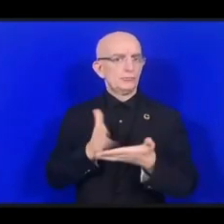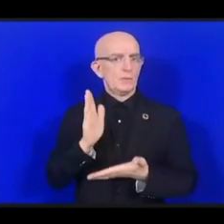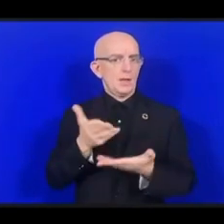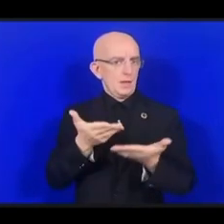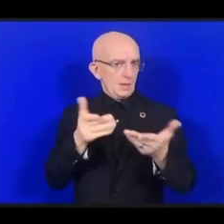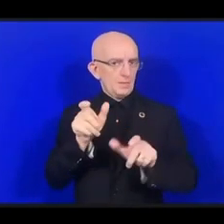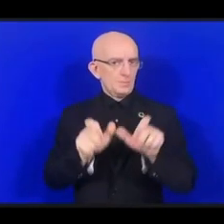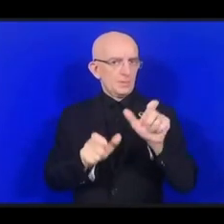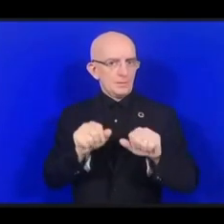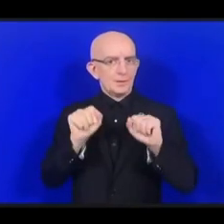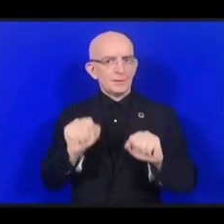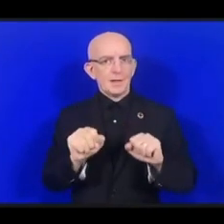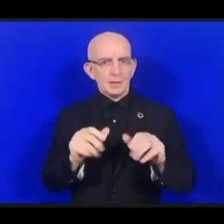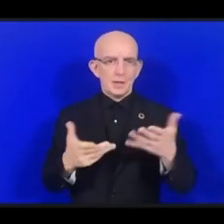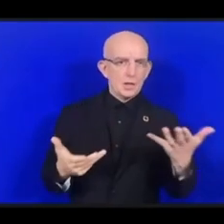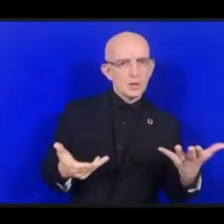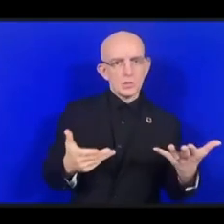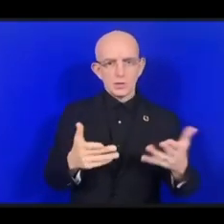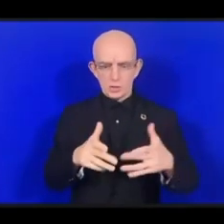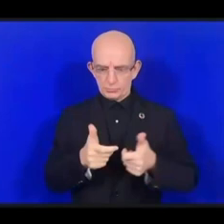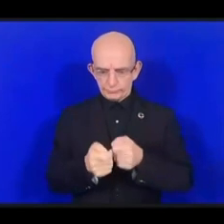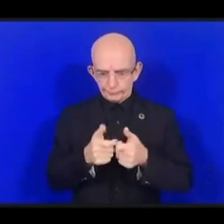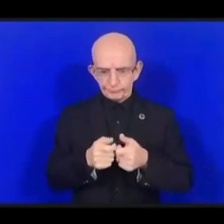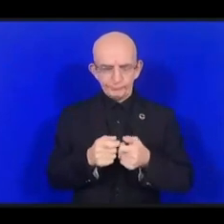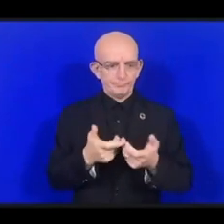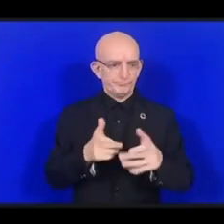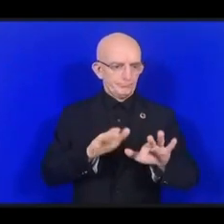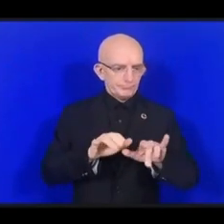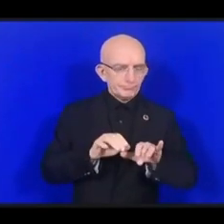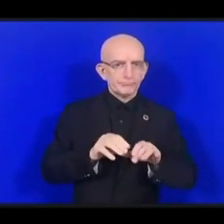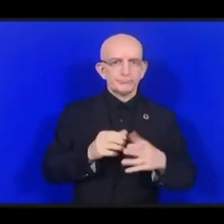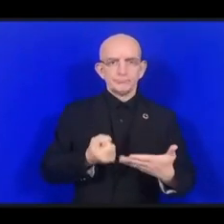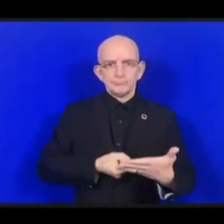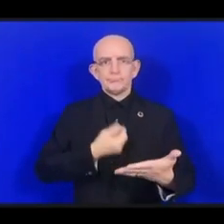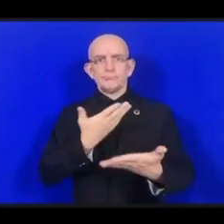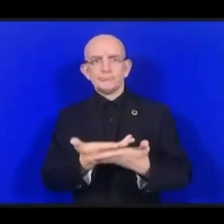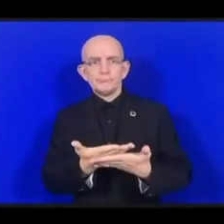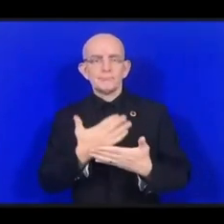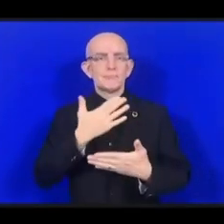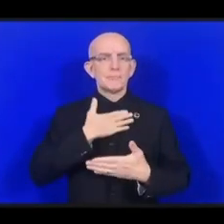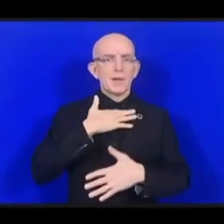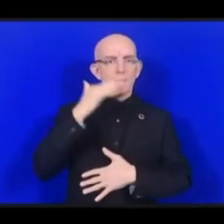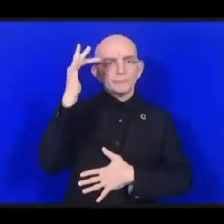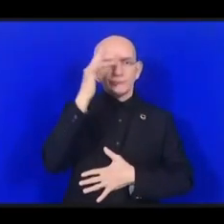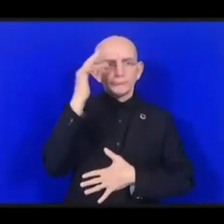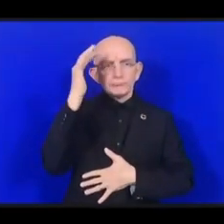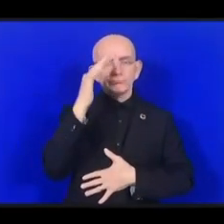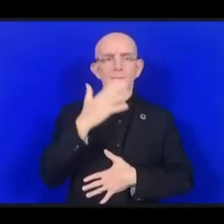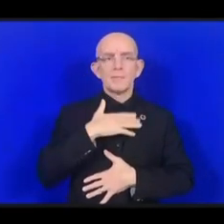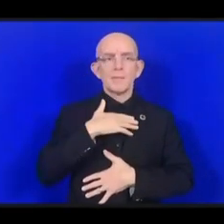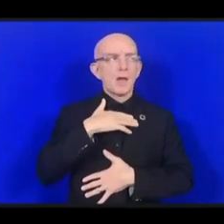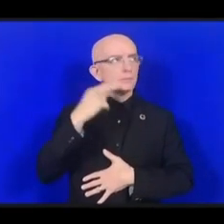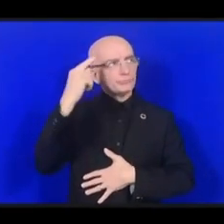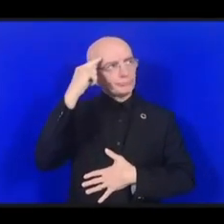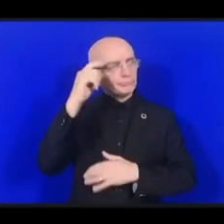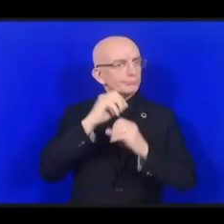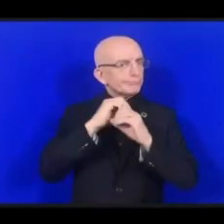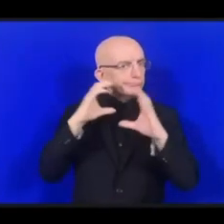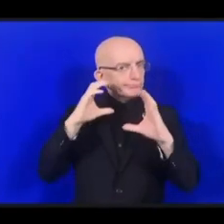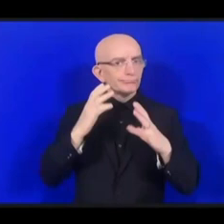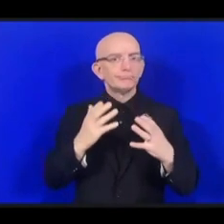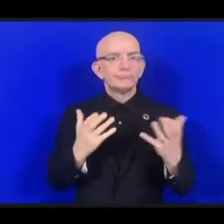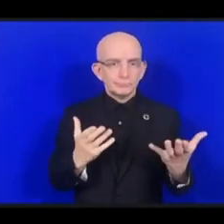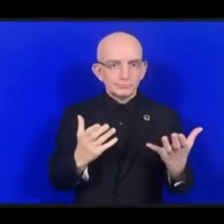التعبير حريه التعبير والراي وبالرغم من الجهود التي بدلتها اكبر